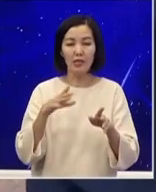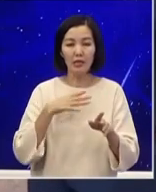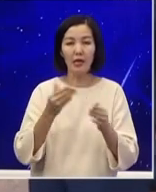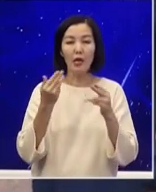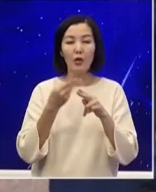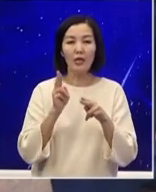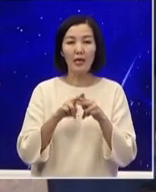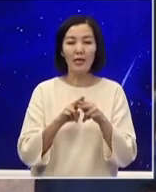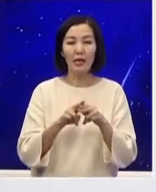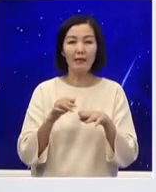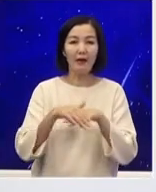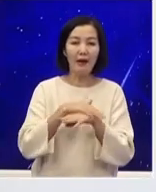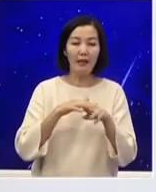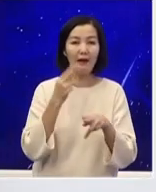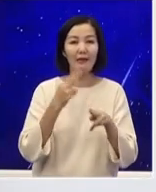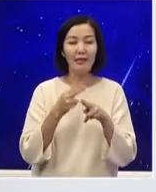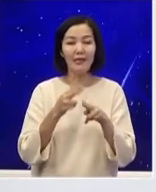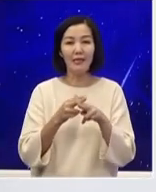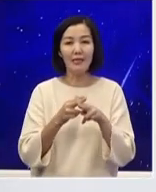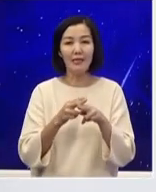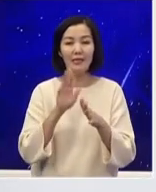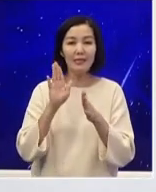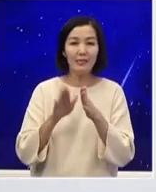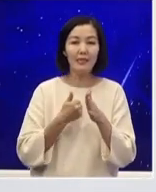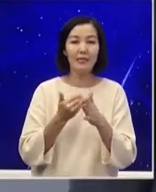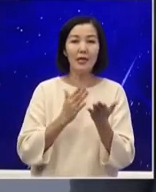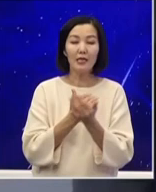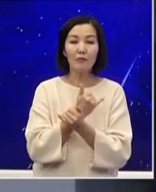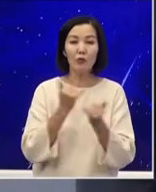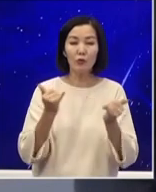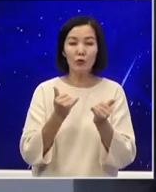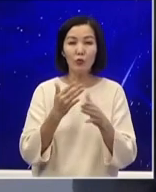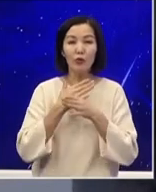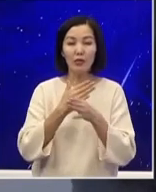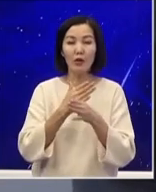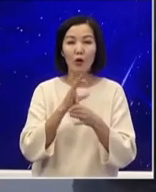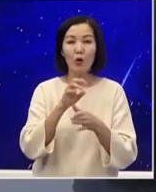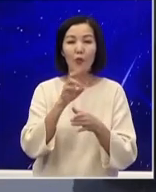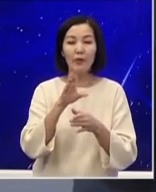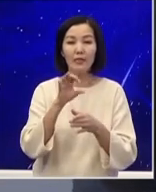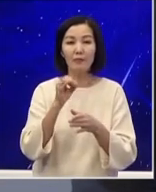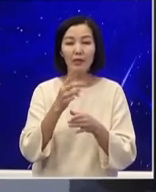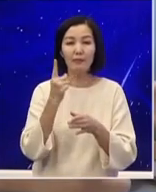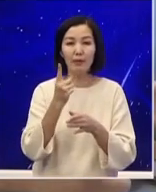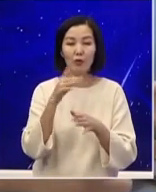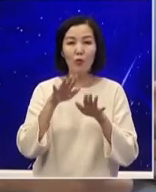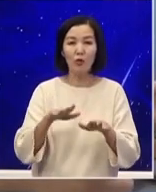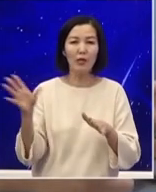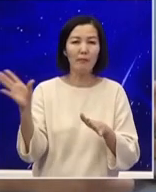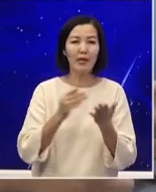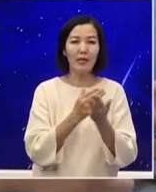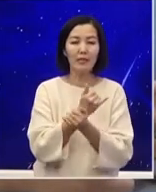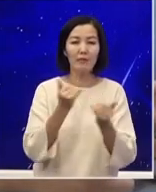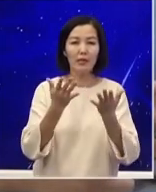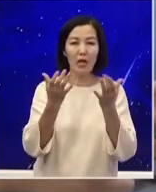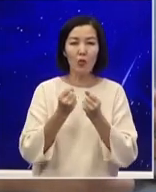Бұл өз кезегінде халыққа кедергісіз ортаны қалыптастыруға сеп болды. Мұнда Open Space форматымен бір терезе режимі бойынша